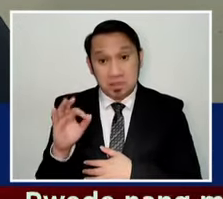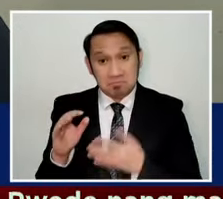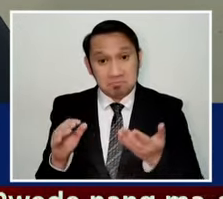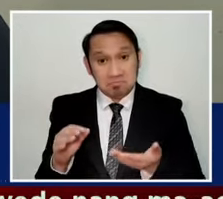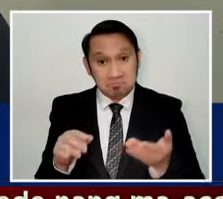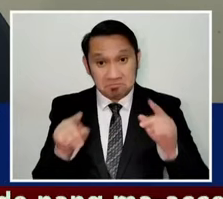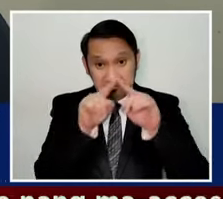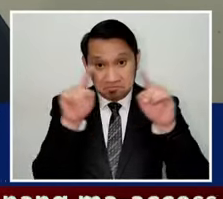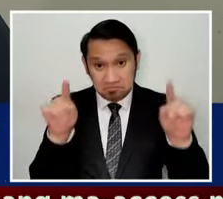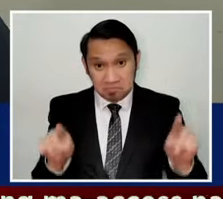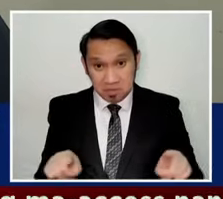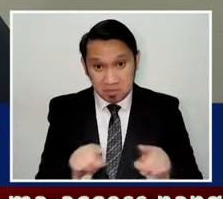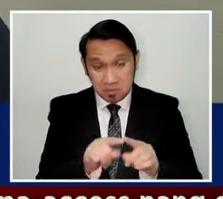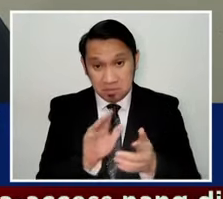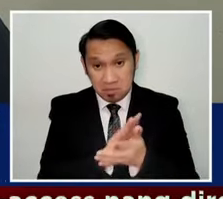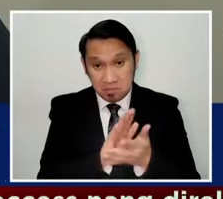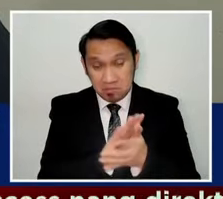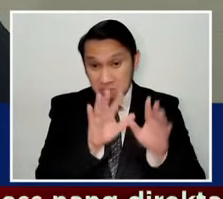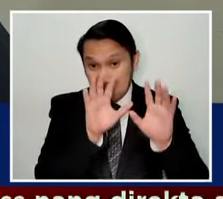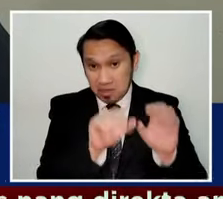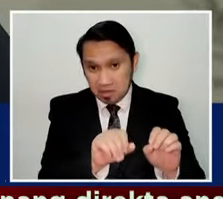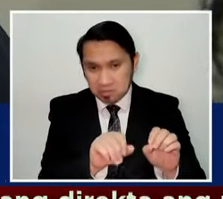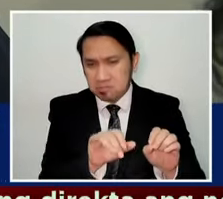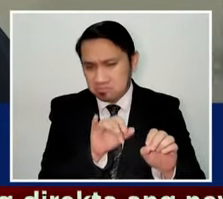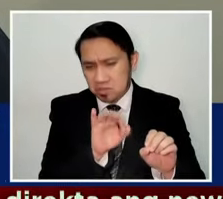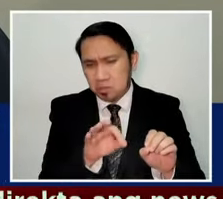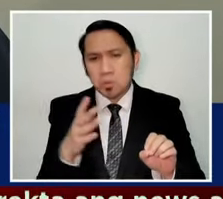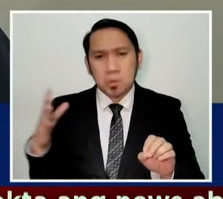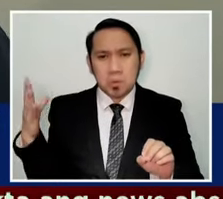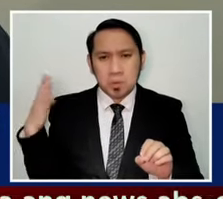nila na may yung